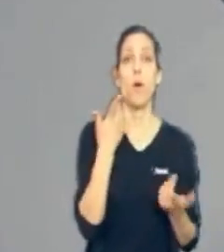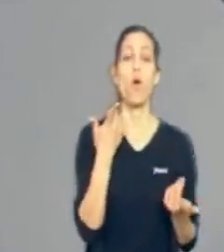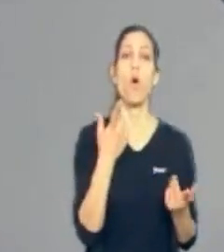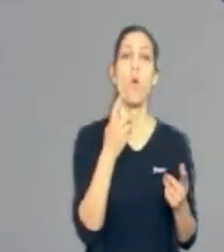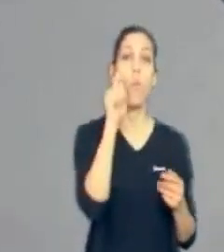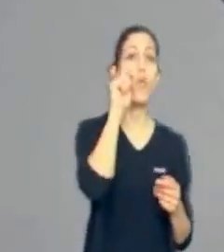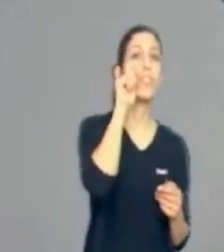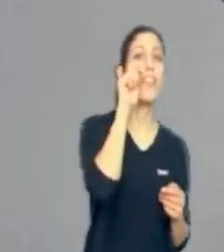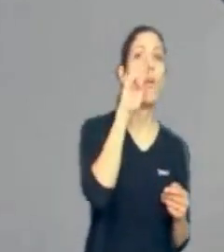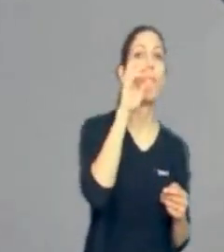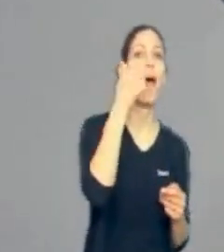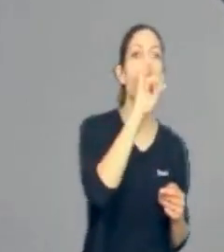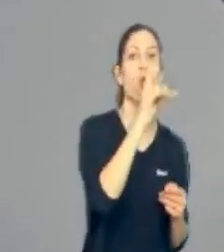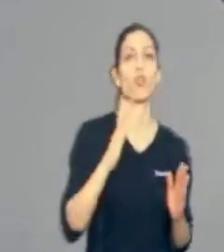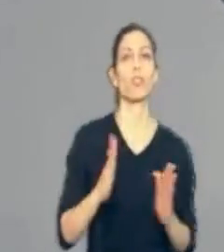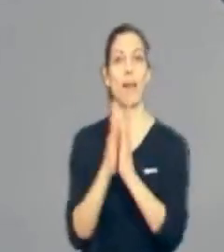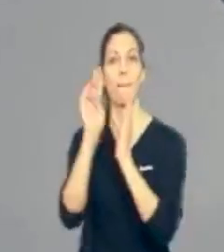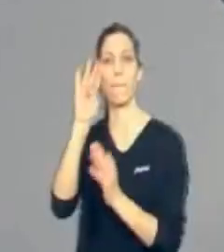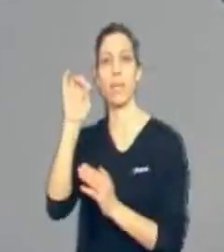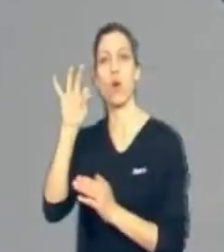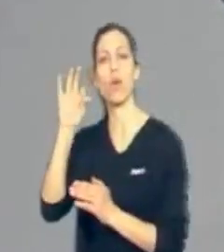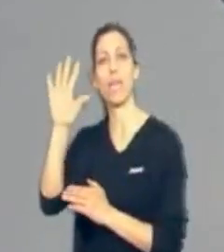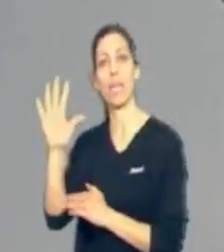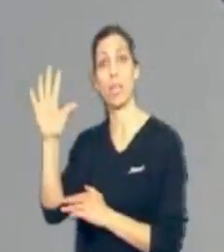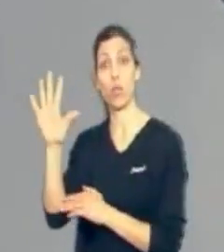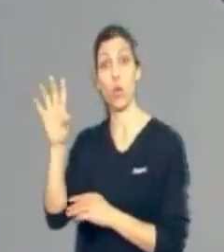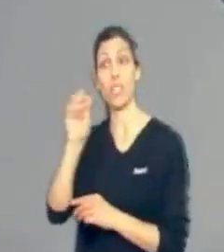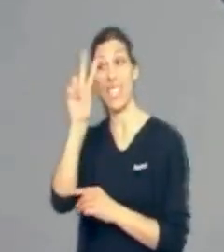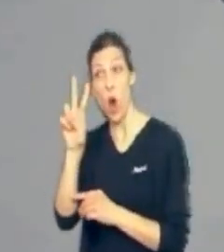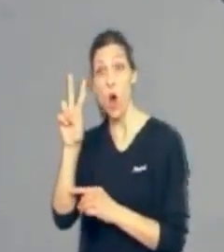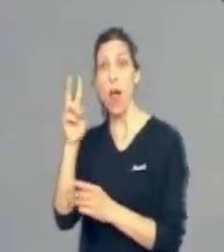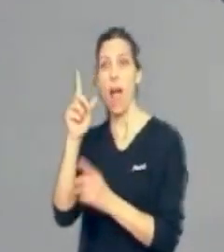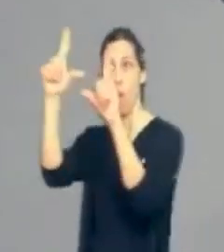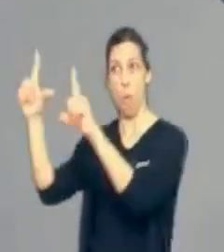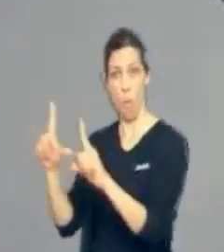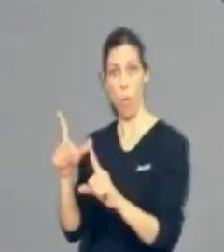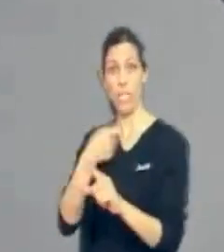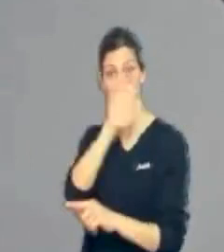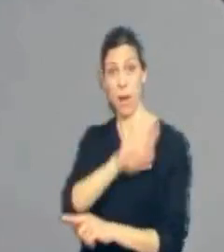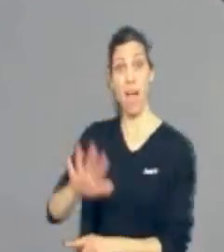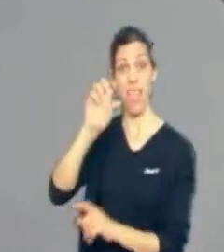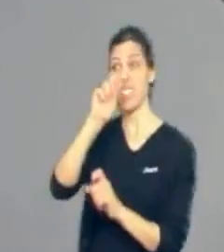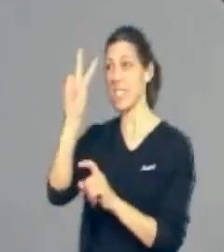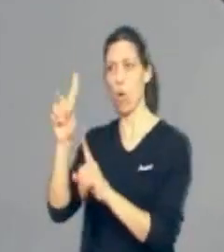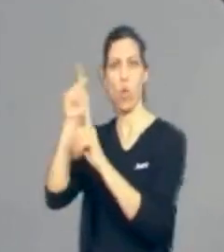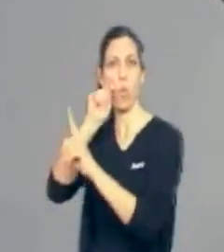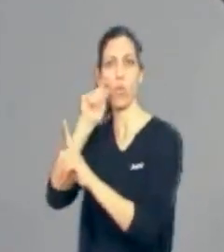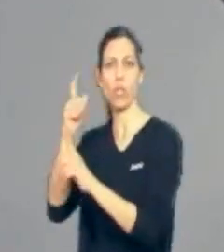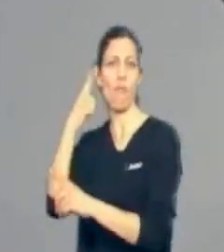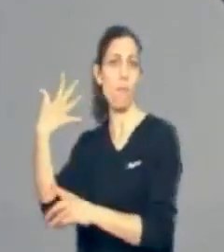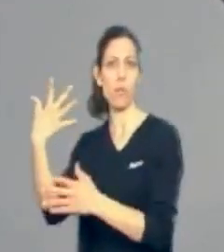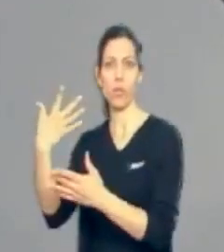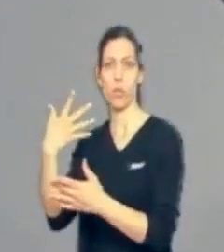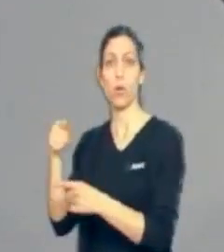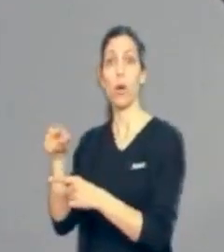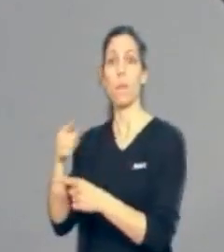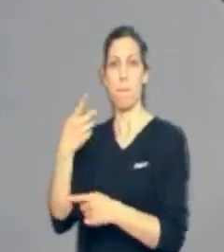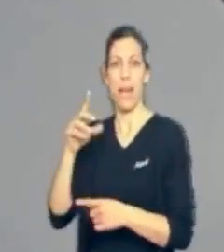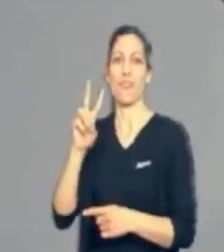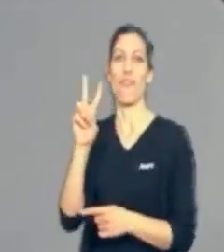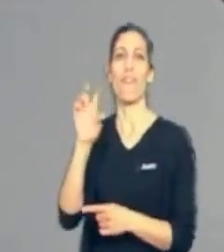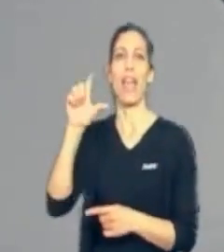el San Pío V? Que és la segona pinacoteca d'Espanya, per l'amor de Déu. I ara, a més, tenim un Velázquez.